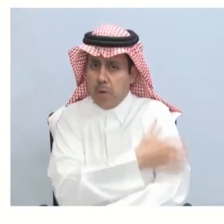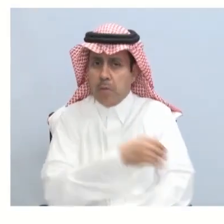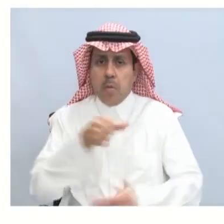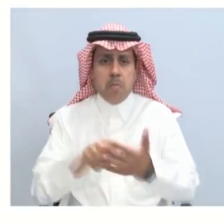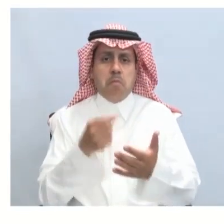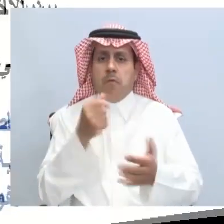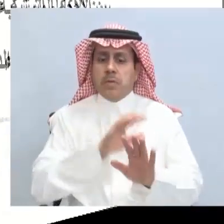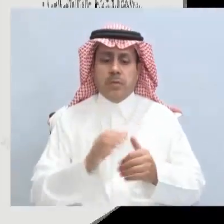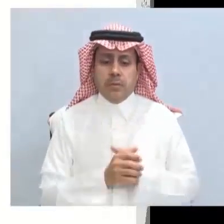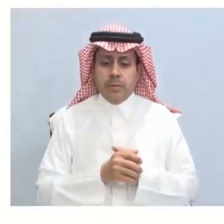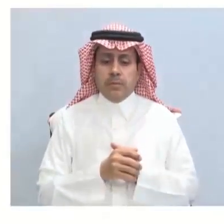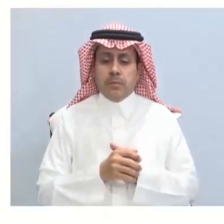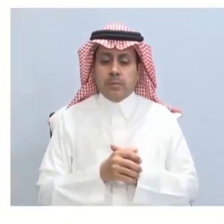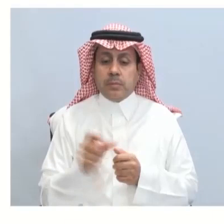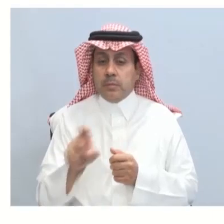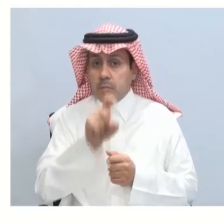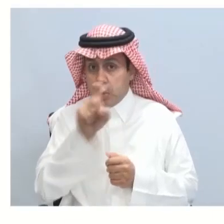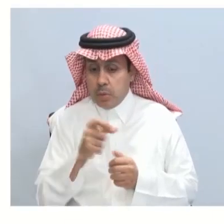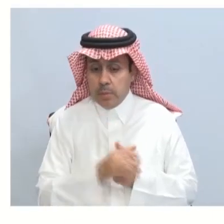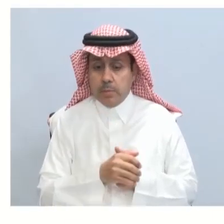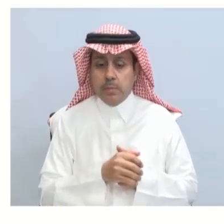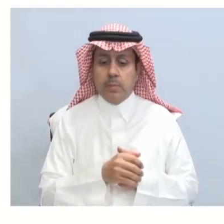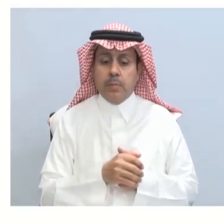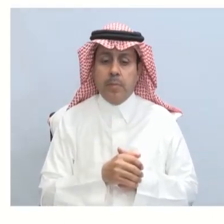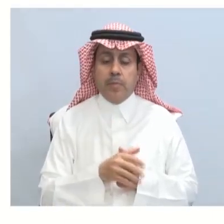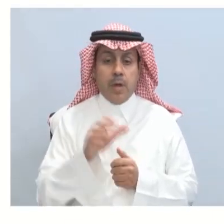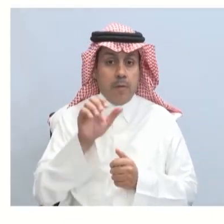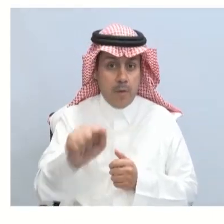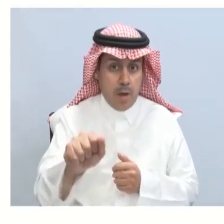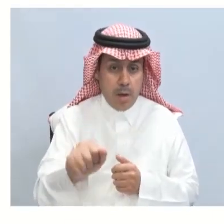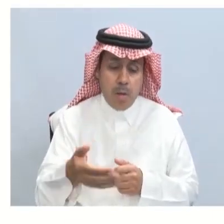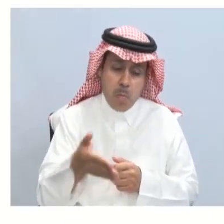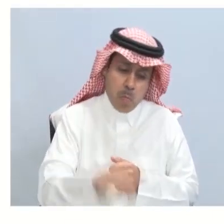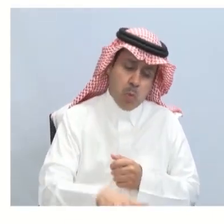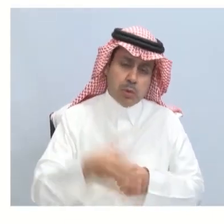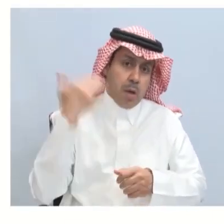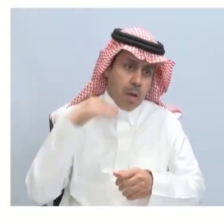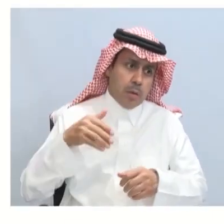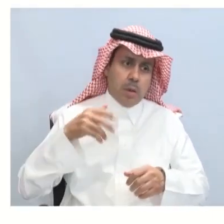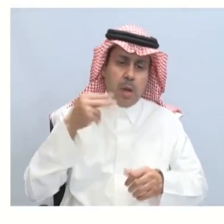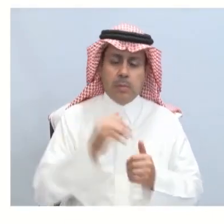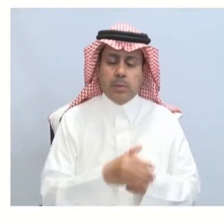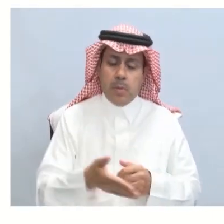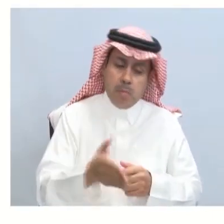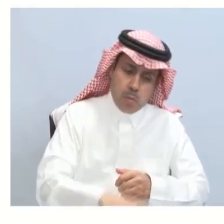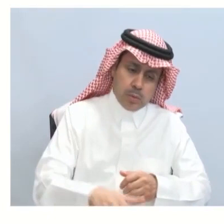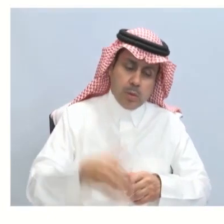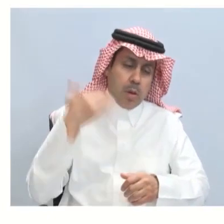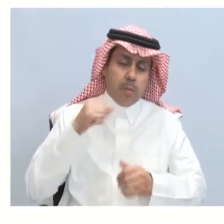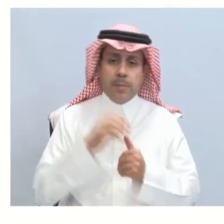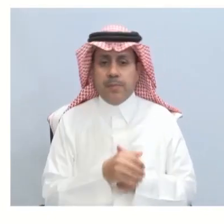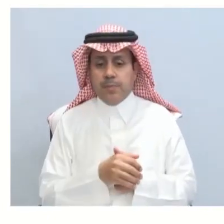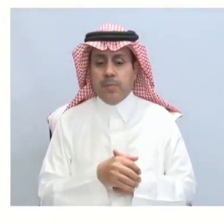مجانا ناتي الى سؤال اخر ايضا في حق المقتول ما احكام متعلقه